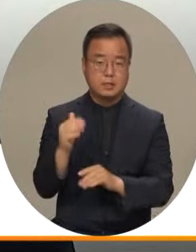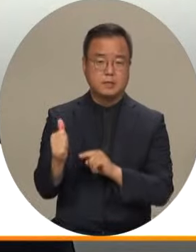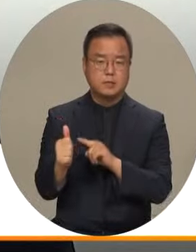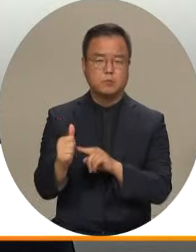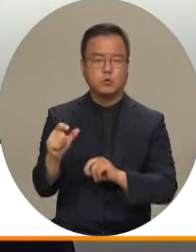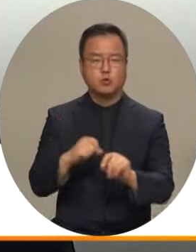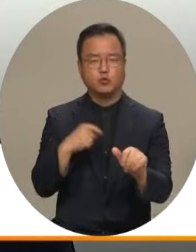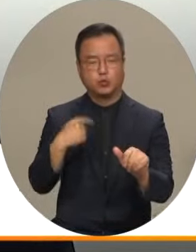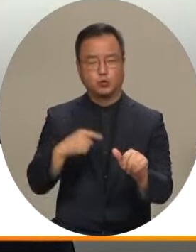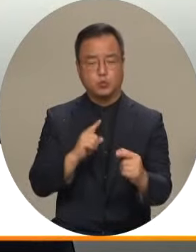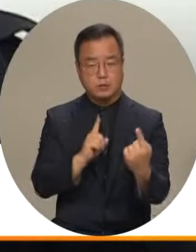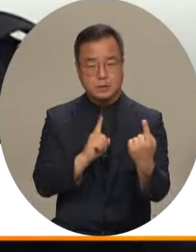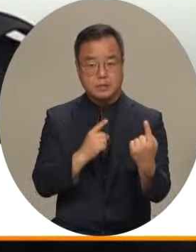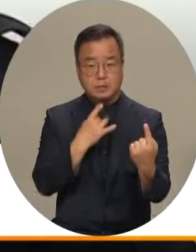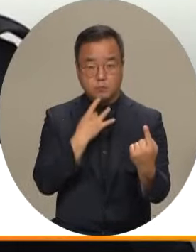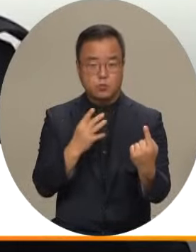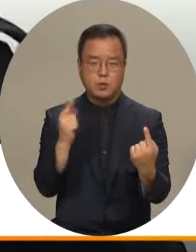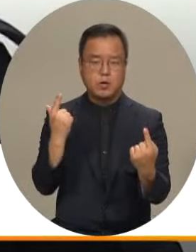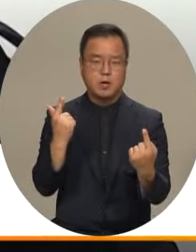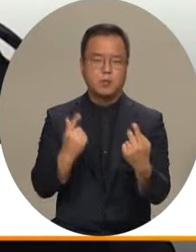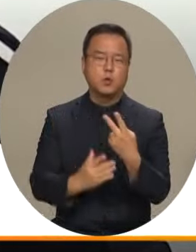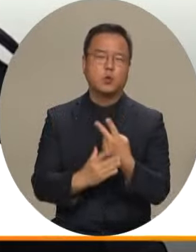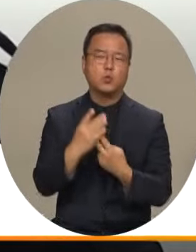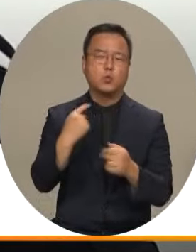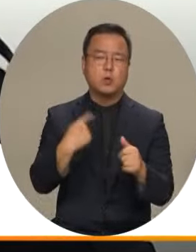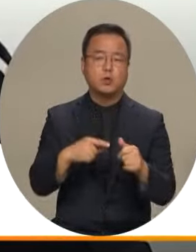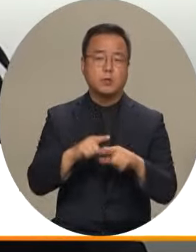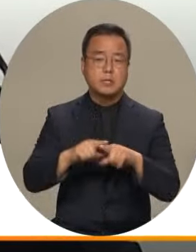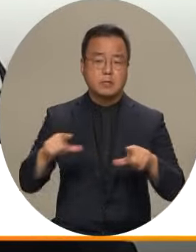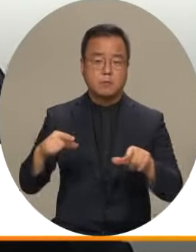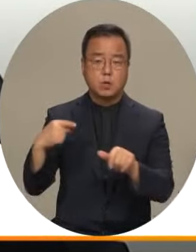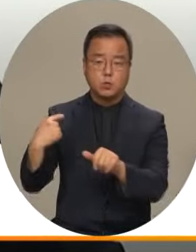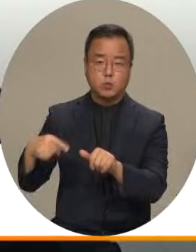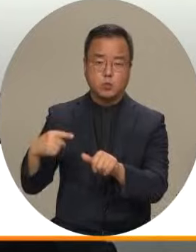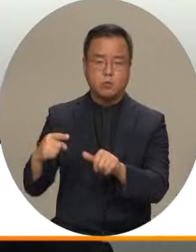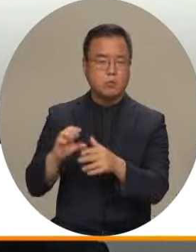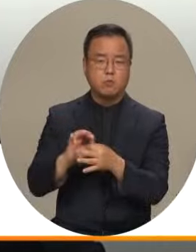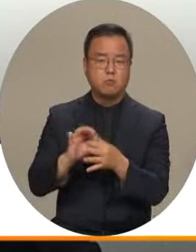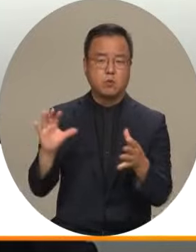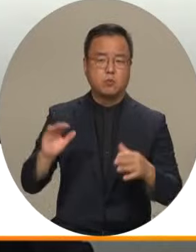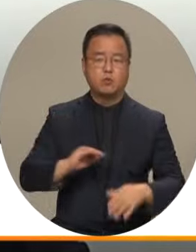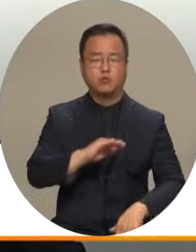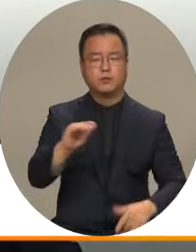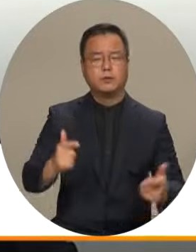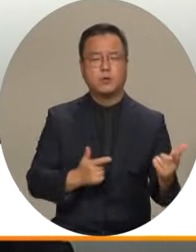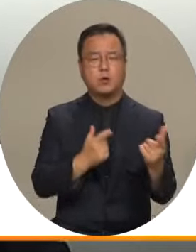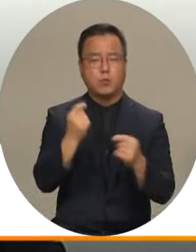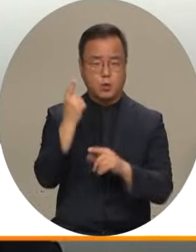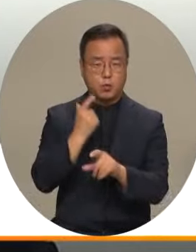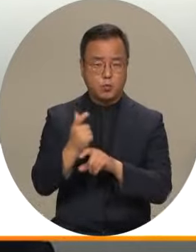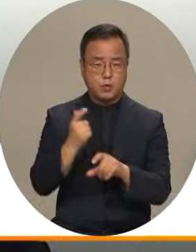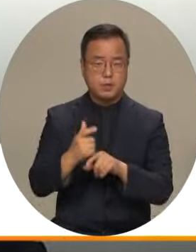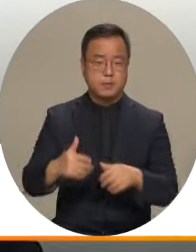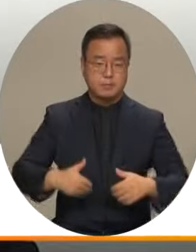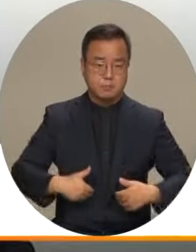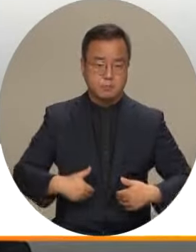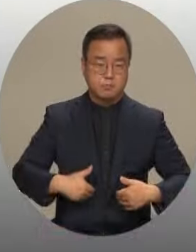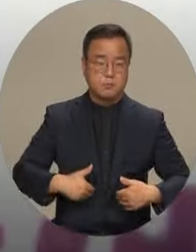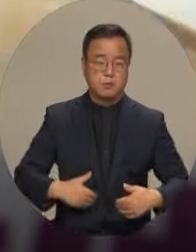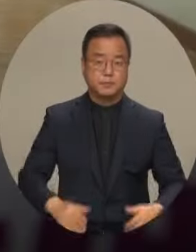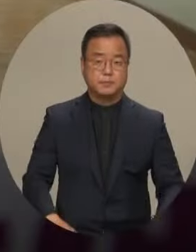특수 교육 대상자뿐만이 아닙니다. 통합 교육은 일반 교육이고 우리가 모두 함께 고민해야 할 문제라고